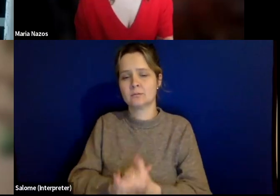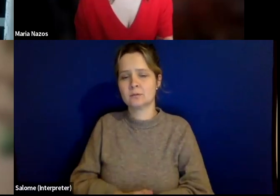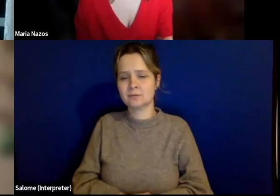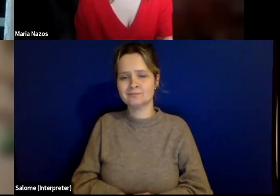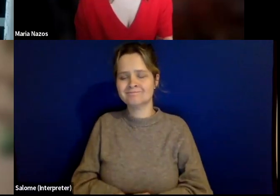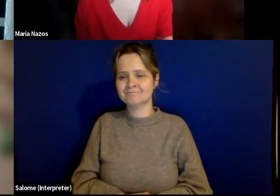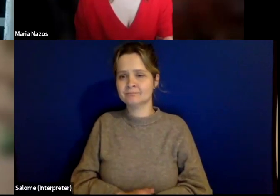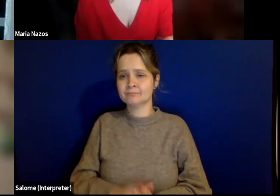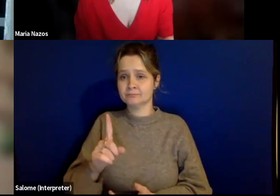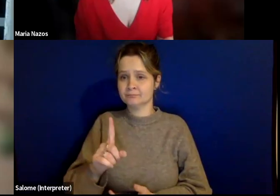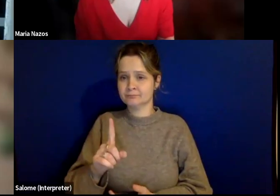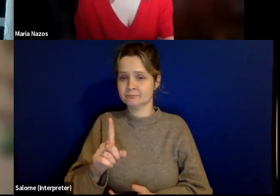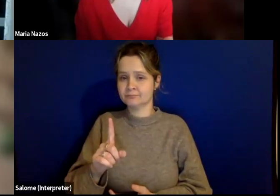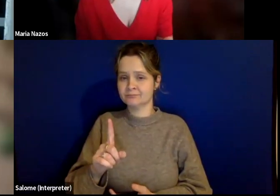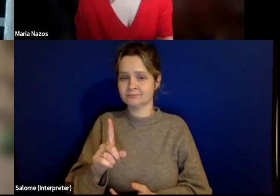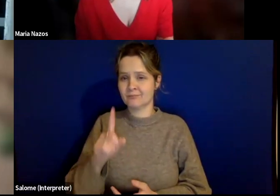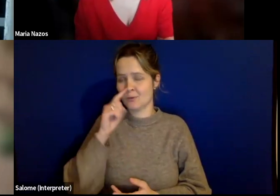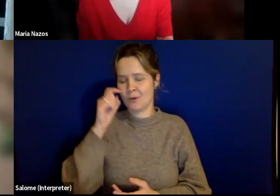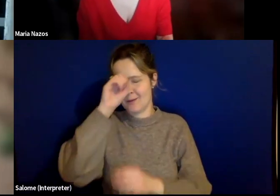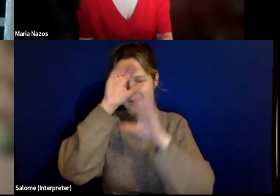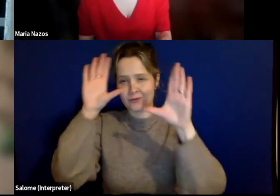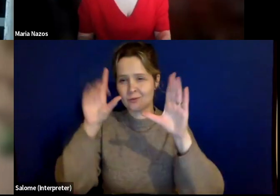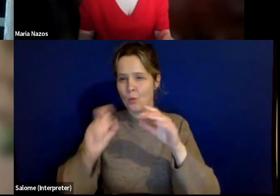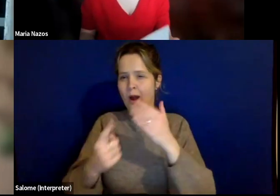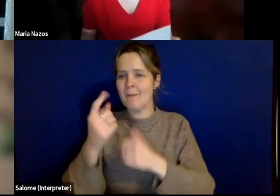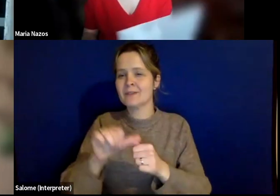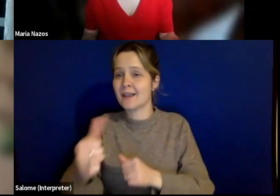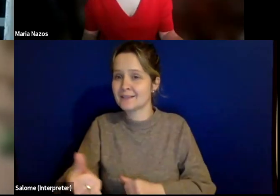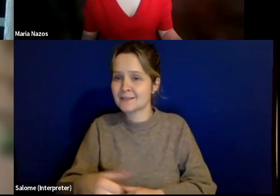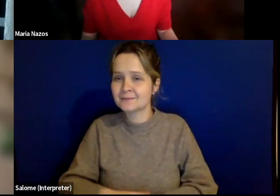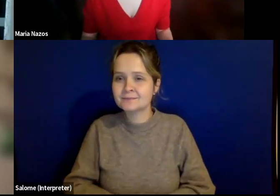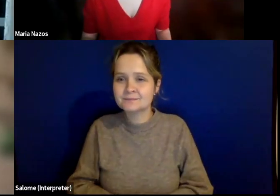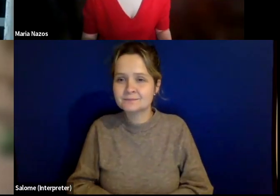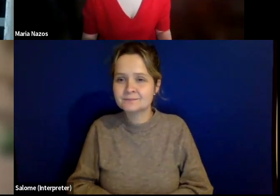can't imagine what happens next.